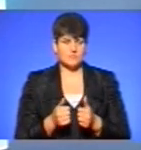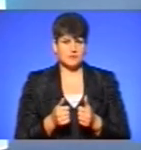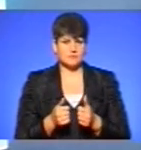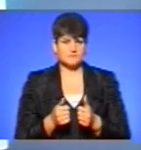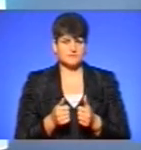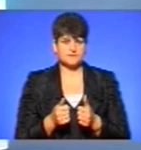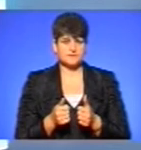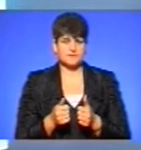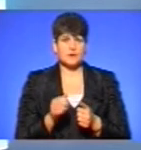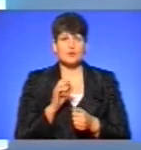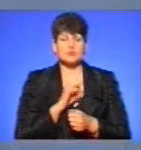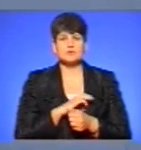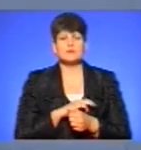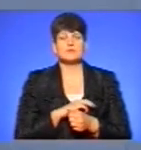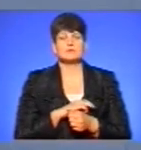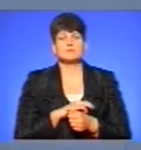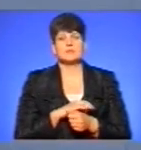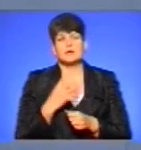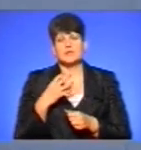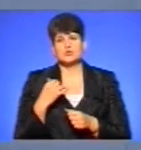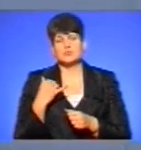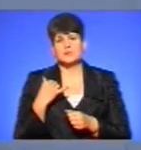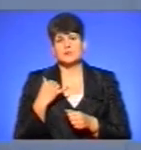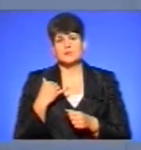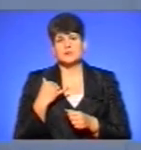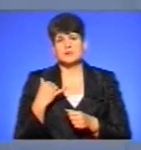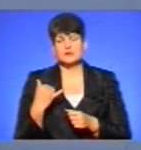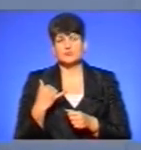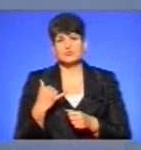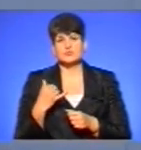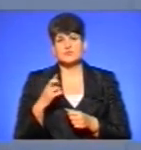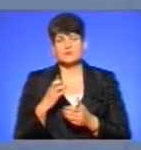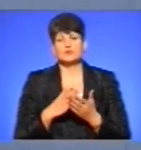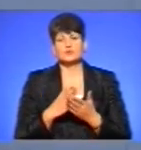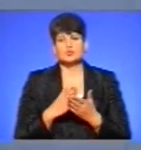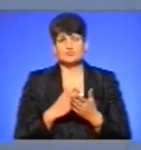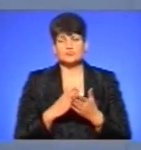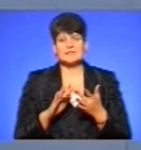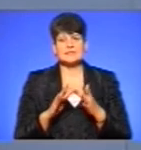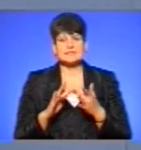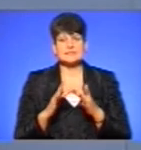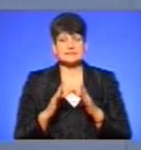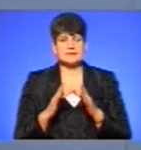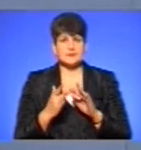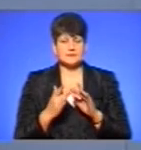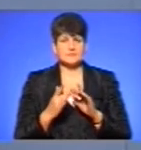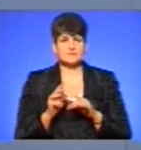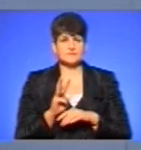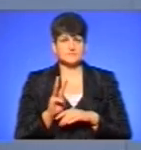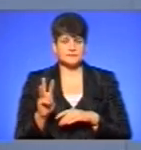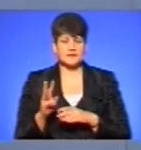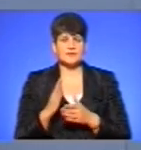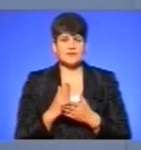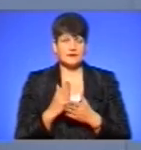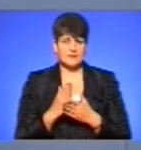з користуванням ID-карткою? На гарячу лінію в Державну міграційну службу, на сайті Державної міграційної служби є телефон,